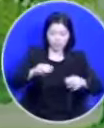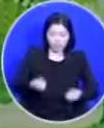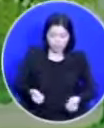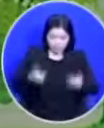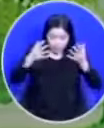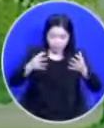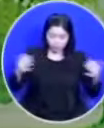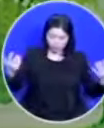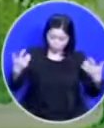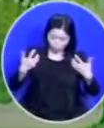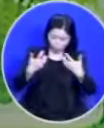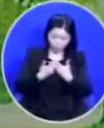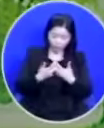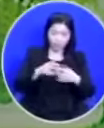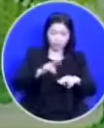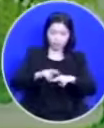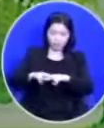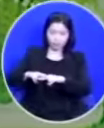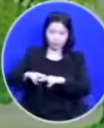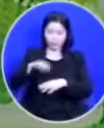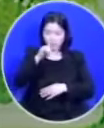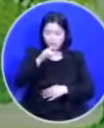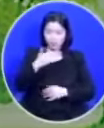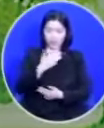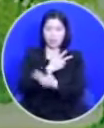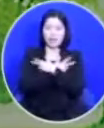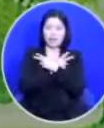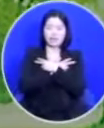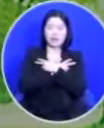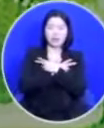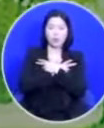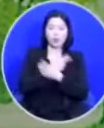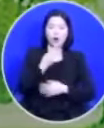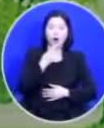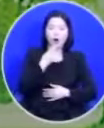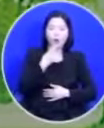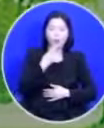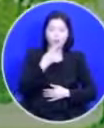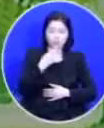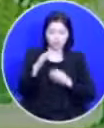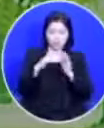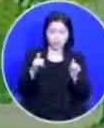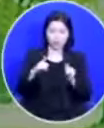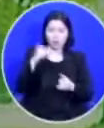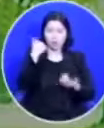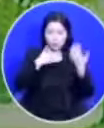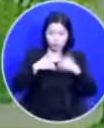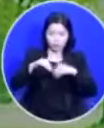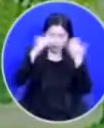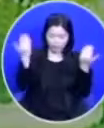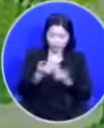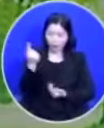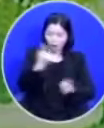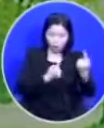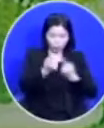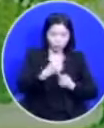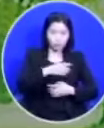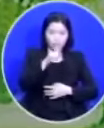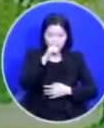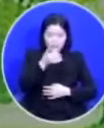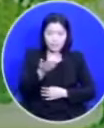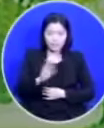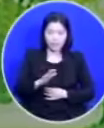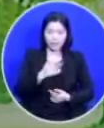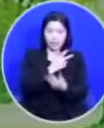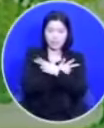찼는데 문제가 생기기 를 예복을 입지 않고 온 사람들 누구나 다 올 수는 있는데 예복을